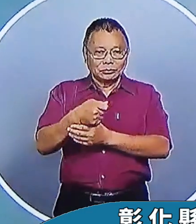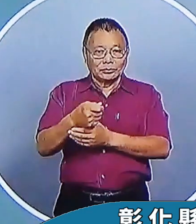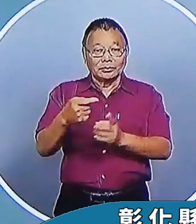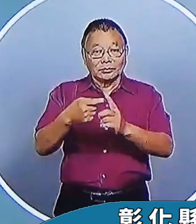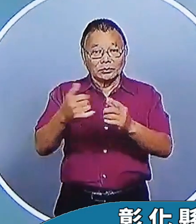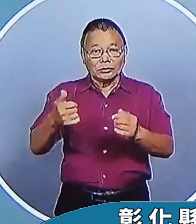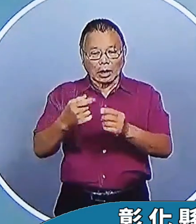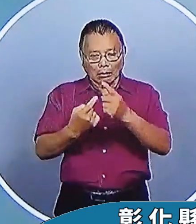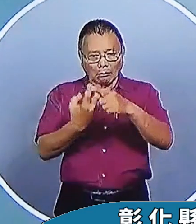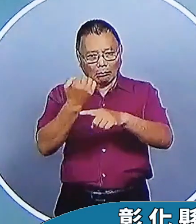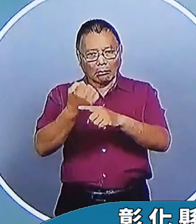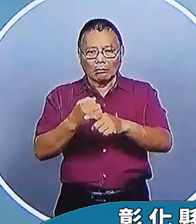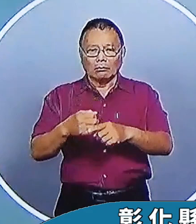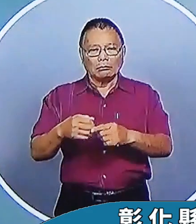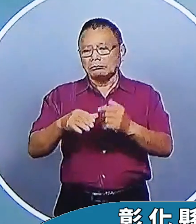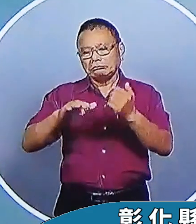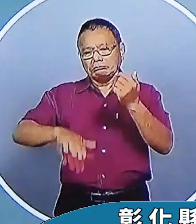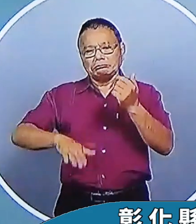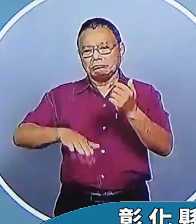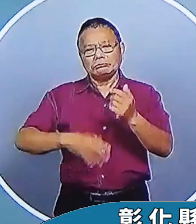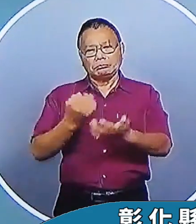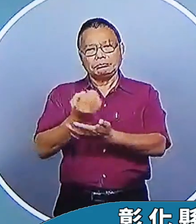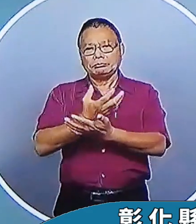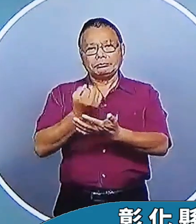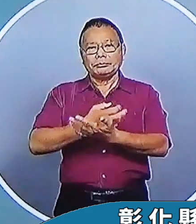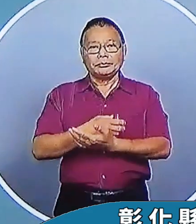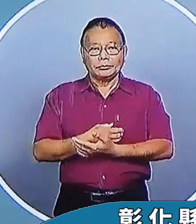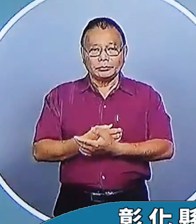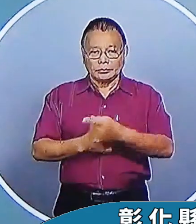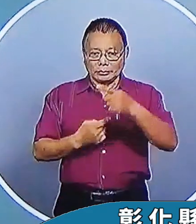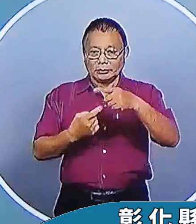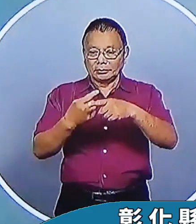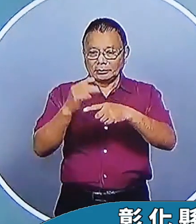员，而且比例是全国上低，哦，